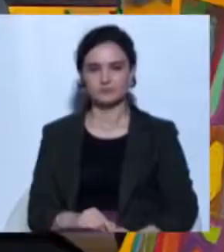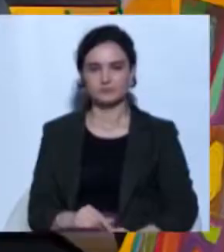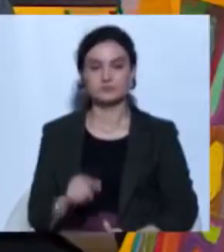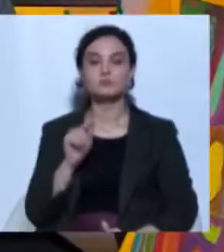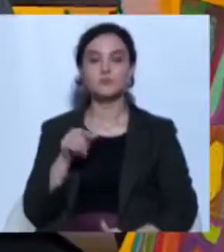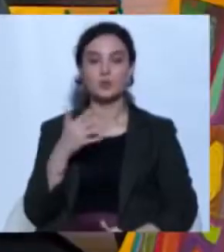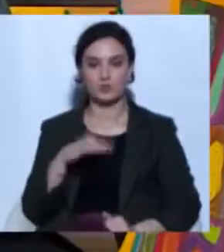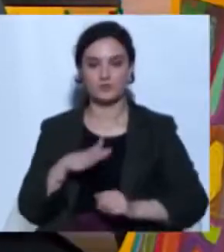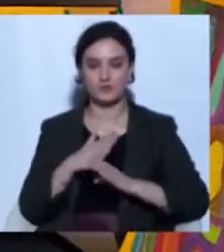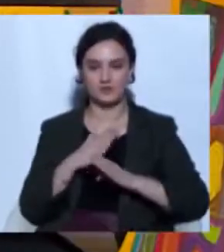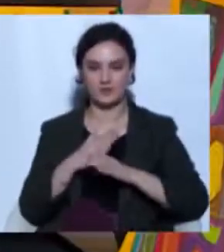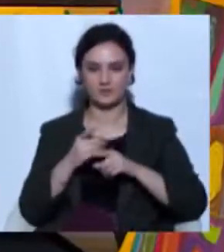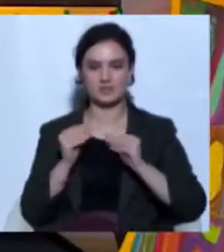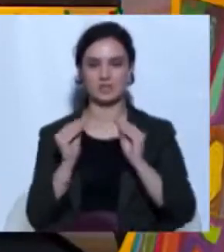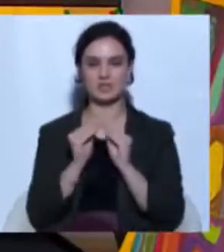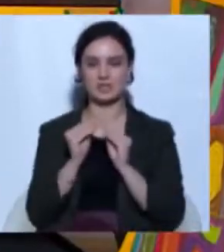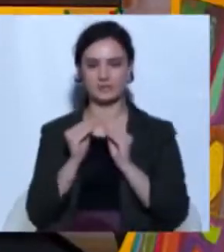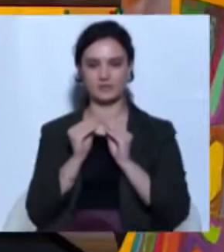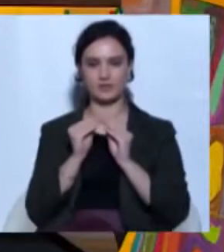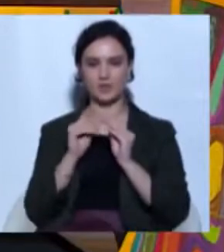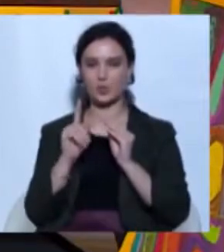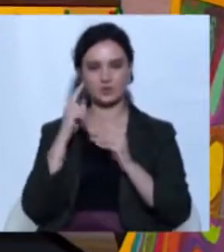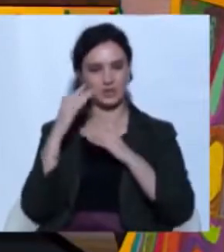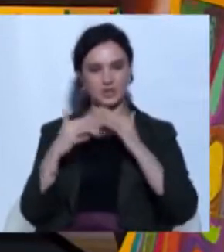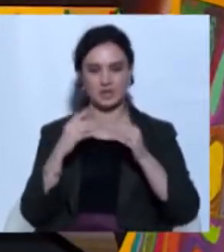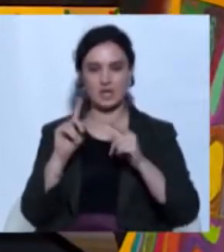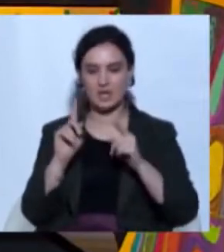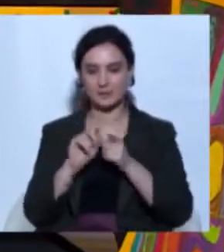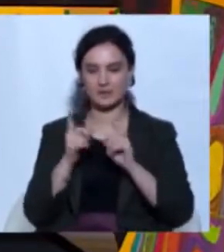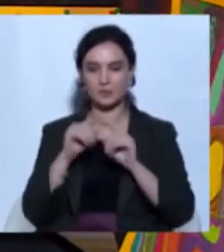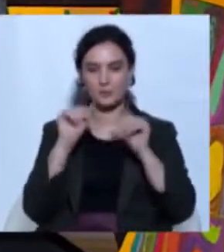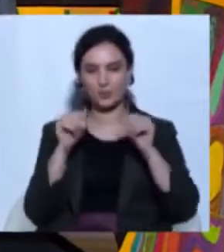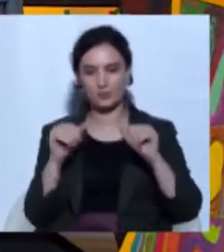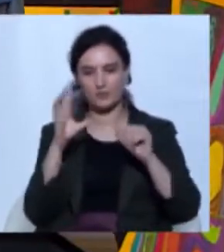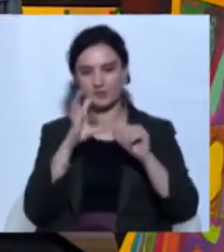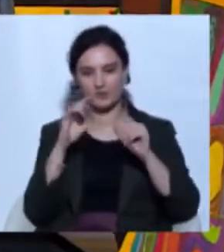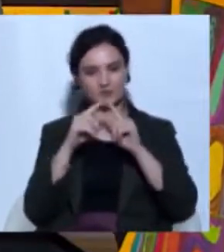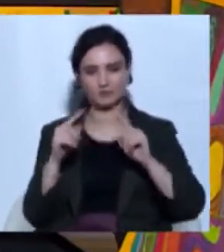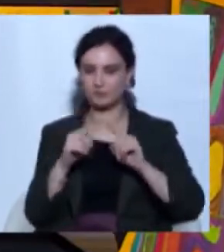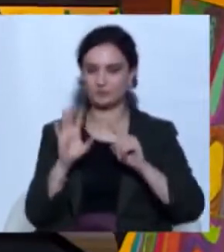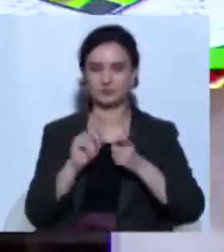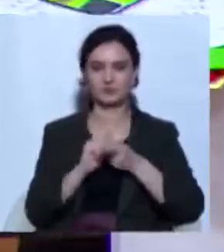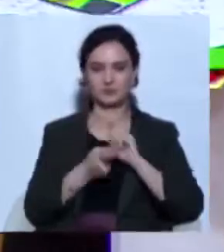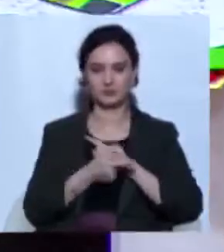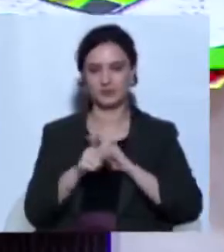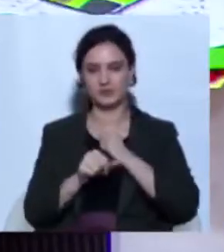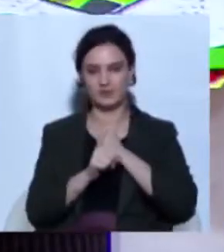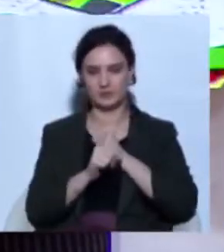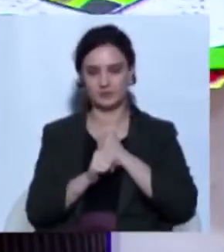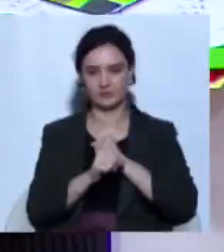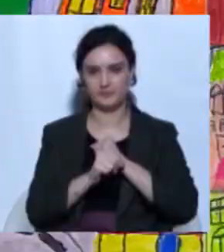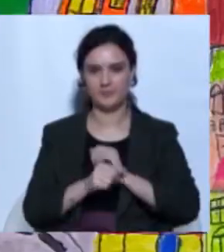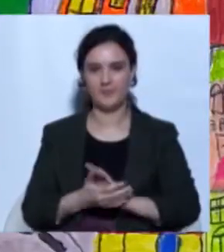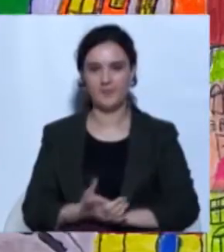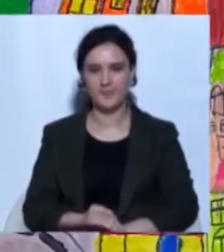ak uko gvak იგივე აღოთ არა გეომეტრიულ ფორმებზე გვაქვს აქ ლაპარაკი აქ გავაკეთოთ აი